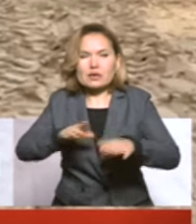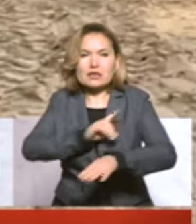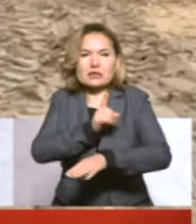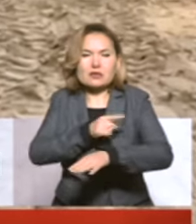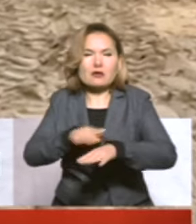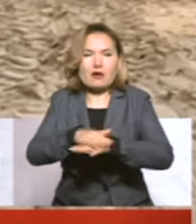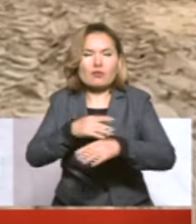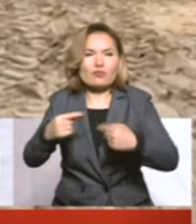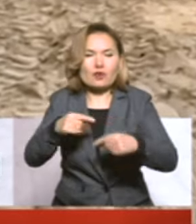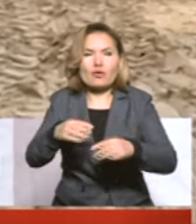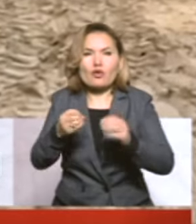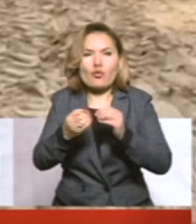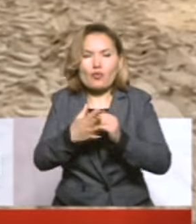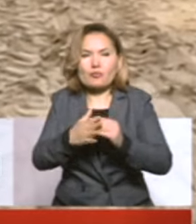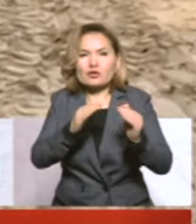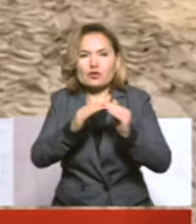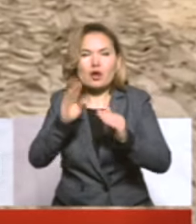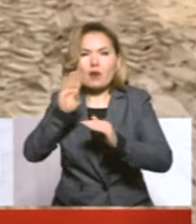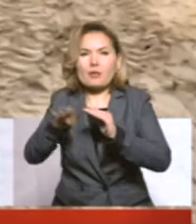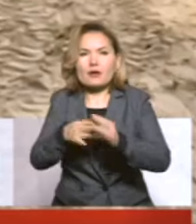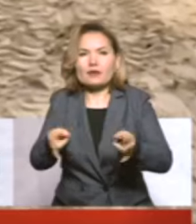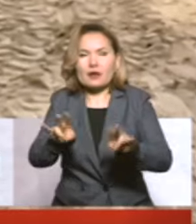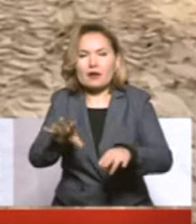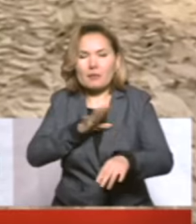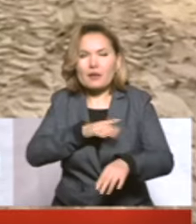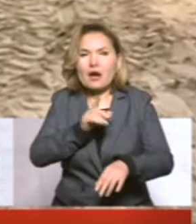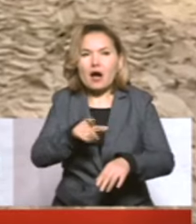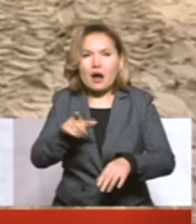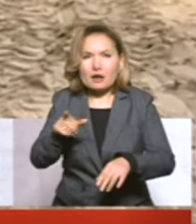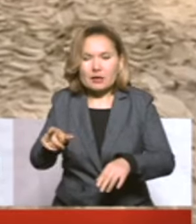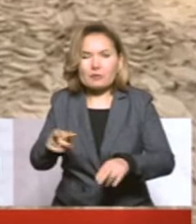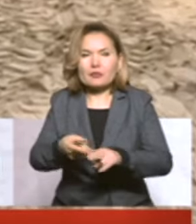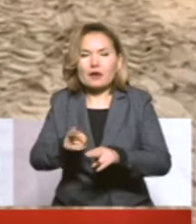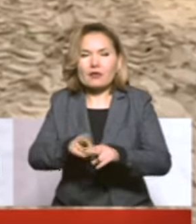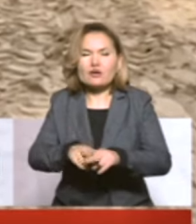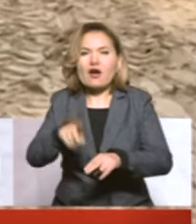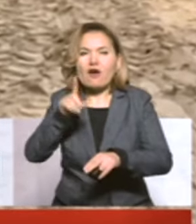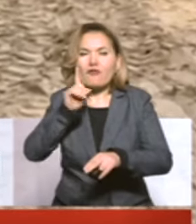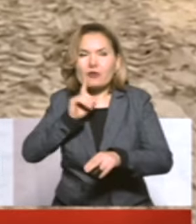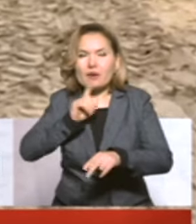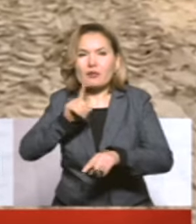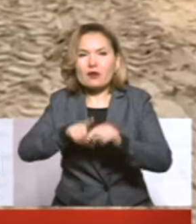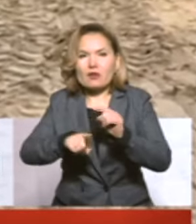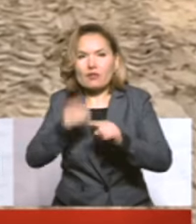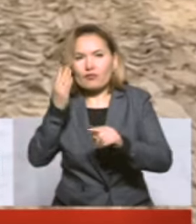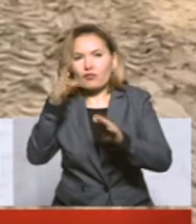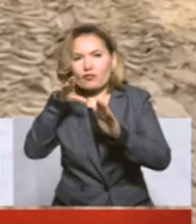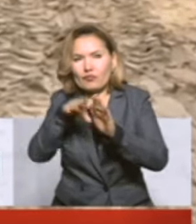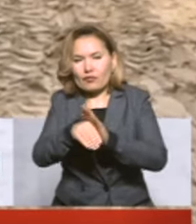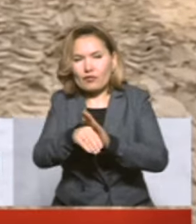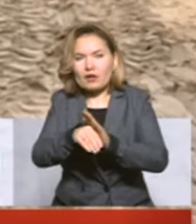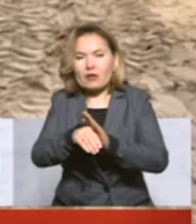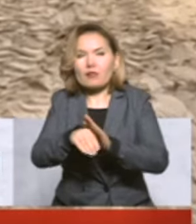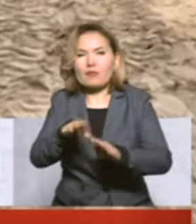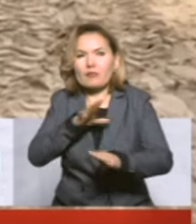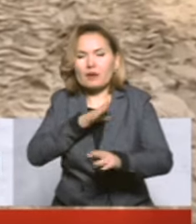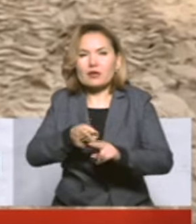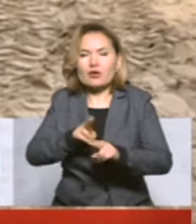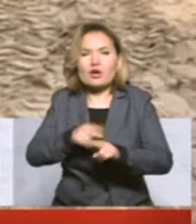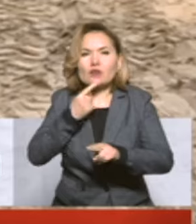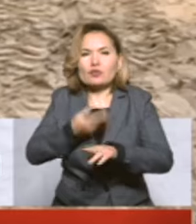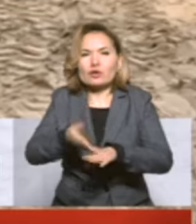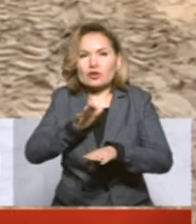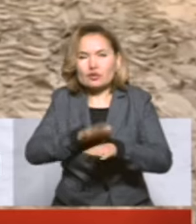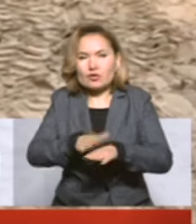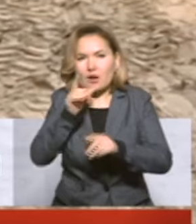15 үй су астында қалды міне. Сол үйдің тұрғындары өздерінің туыстарын әр жерде паналап жүр. Осындай қиын қыстау